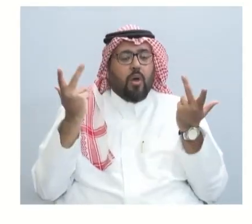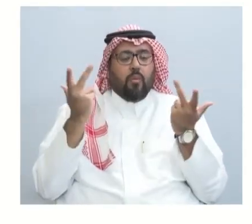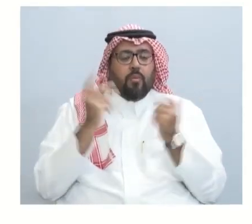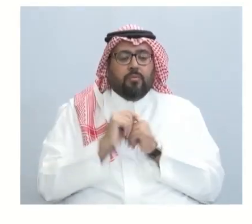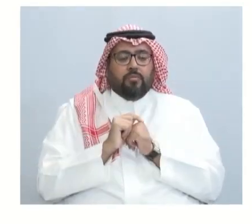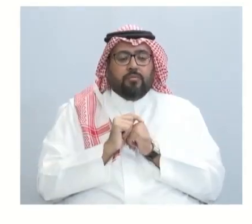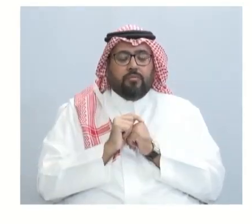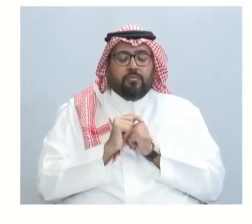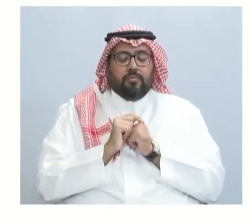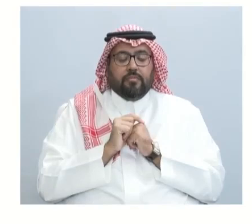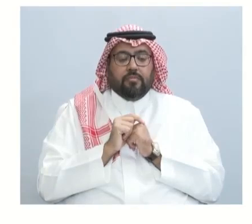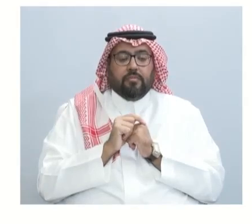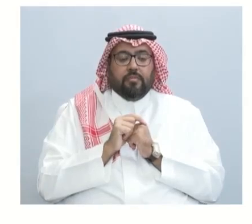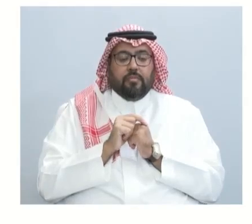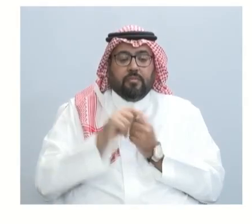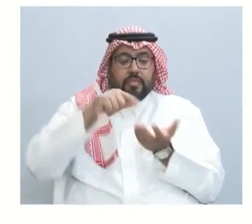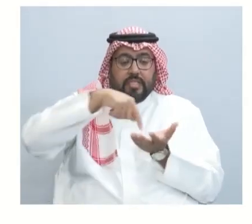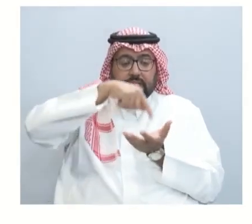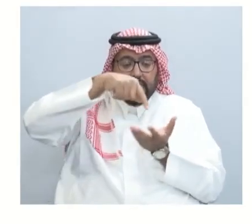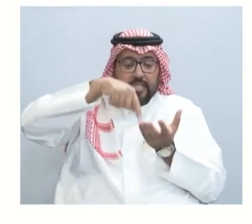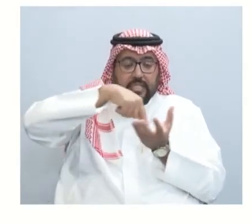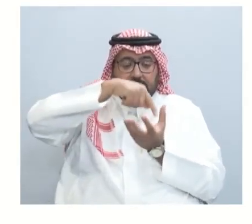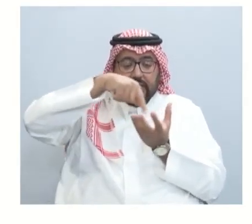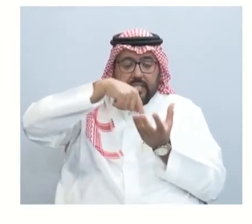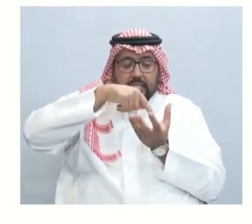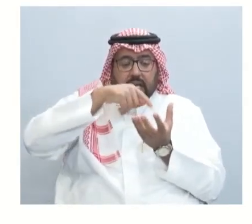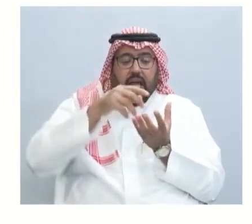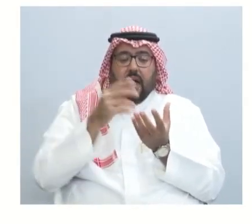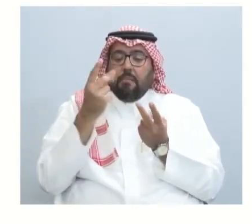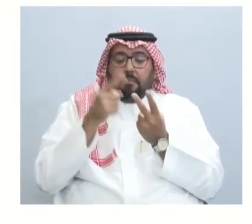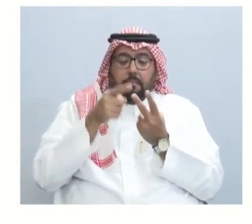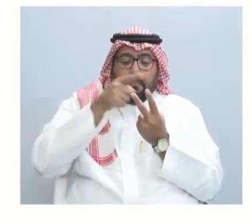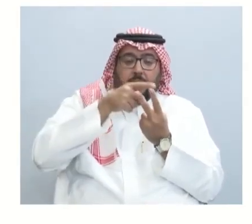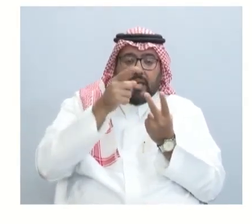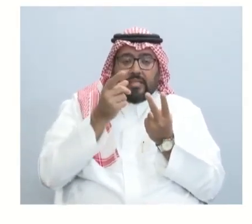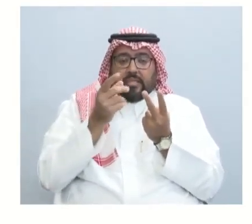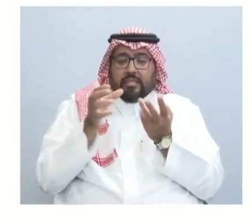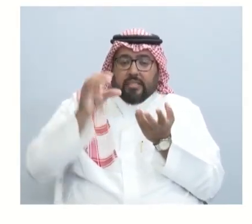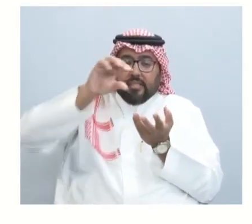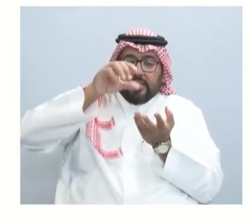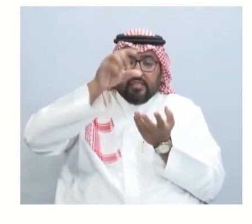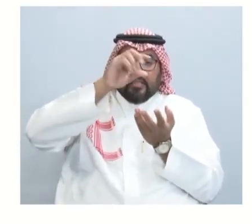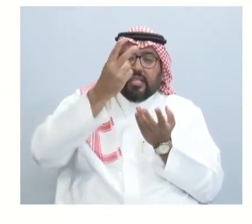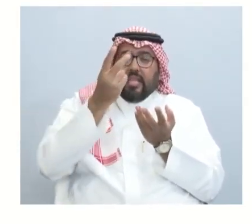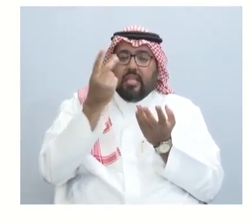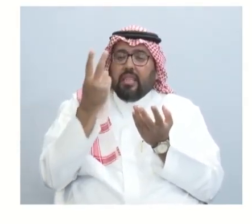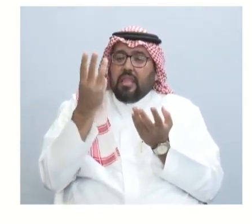احسنتم اذا المخلوط هو مادتان او اكثر